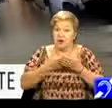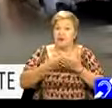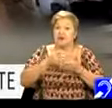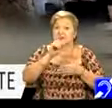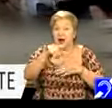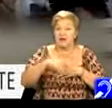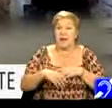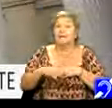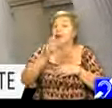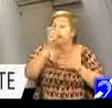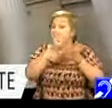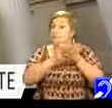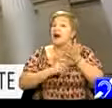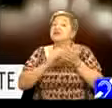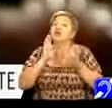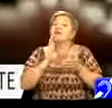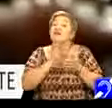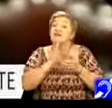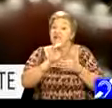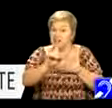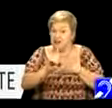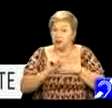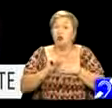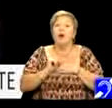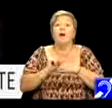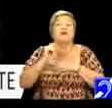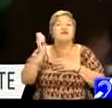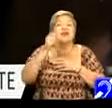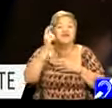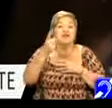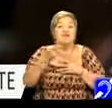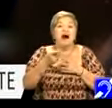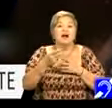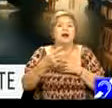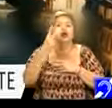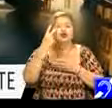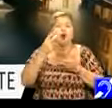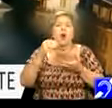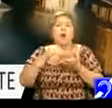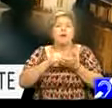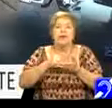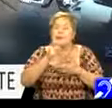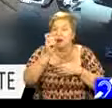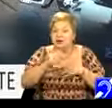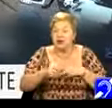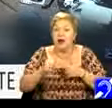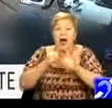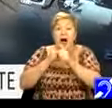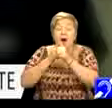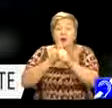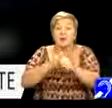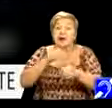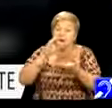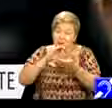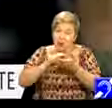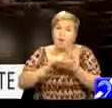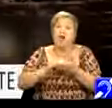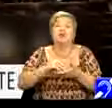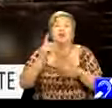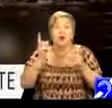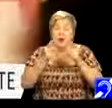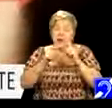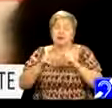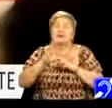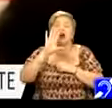Facebook a proiectului pregătit de Festivalul George Enescu, peste 2000 de oameni au urmărit în același timp momentul cultural de 5